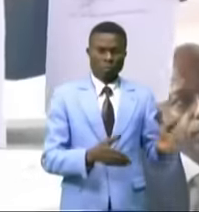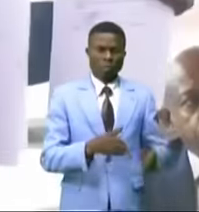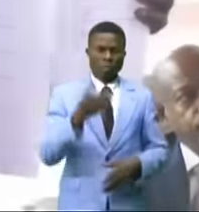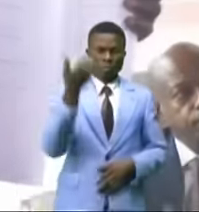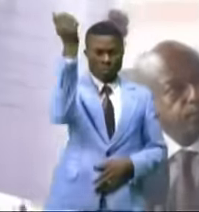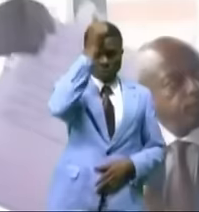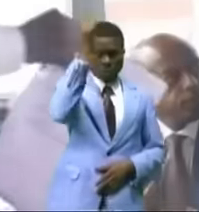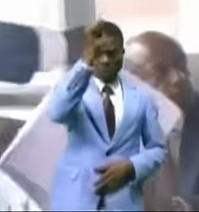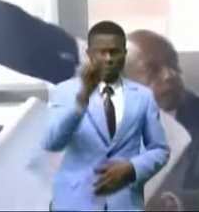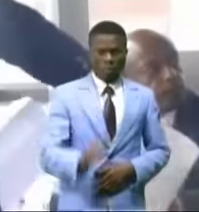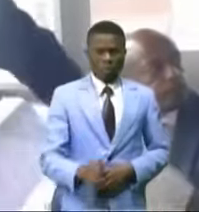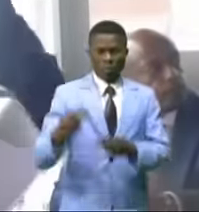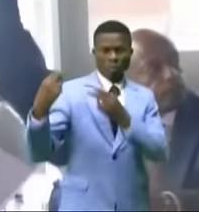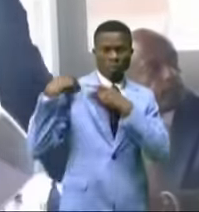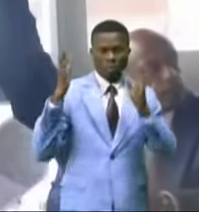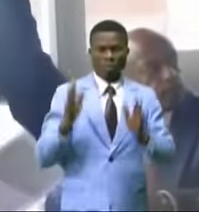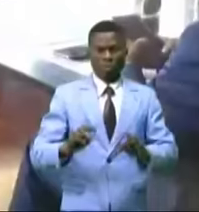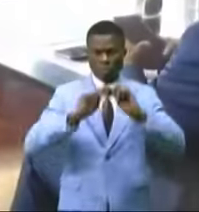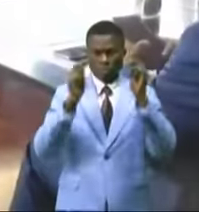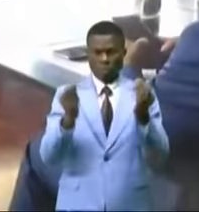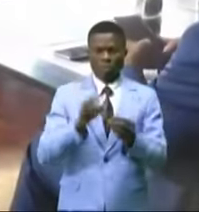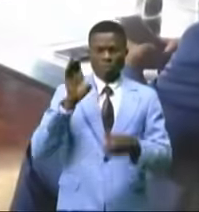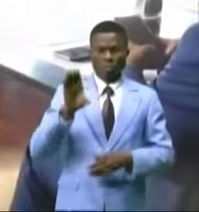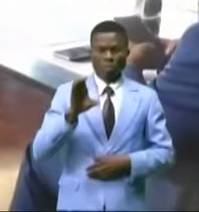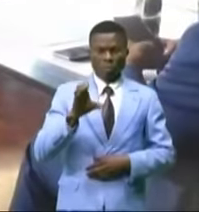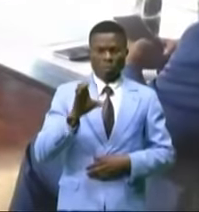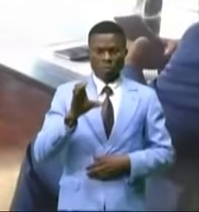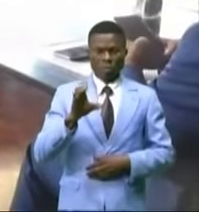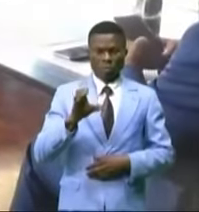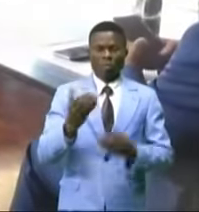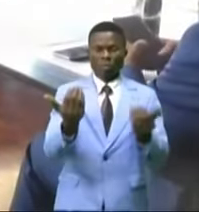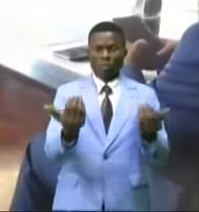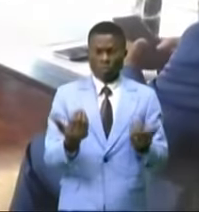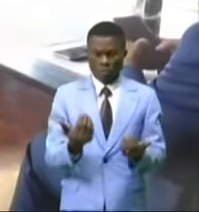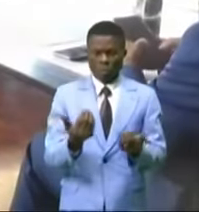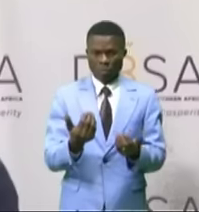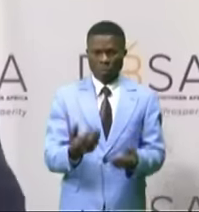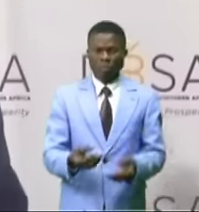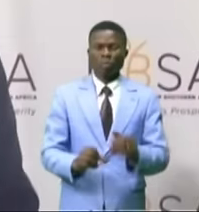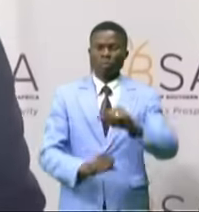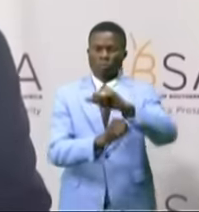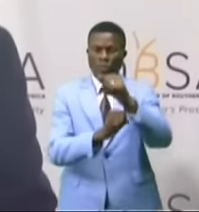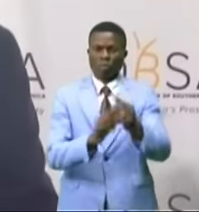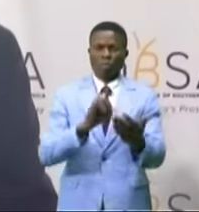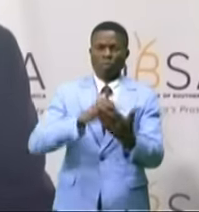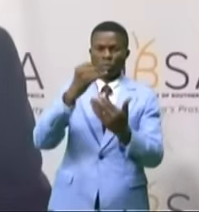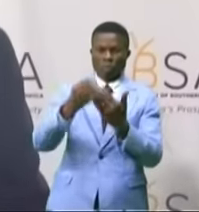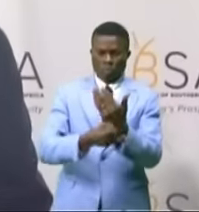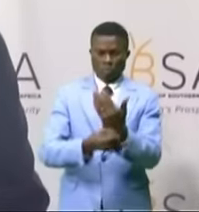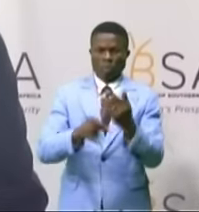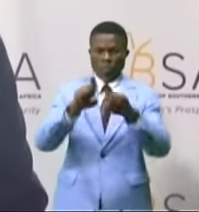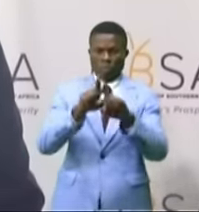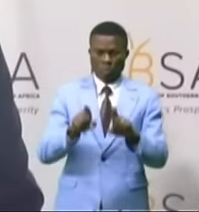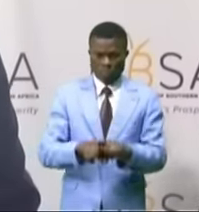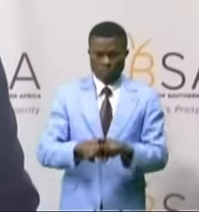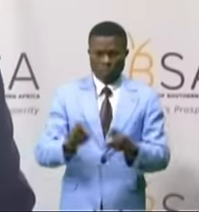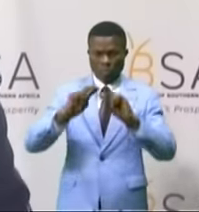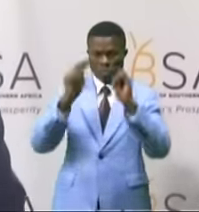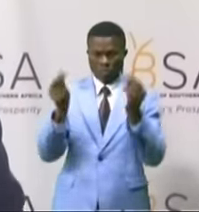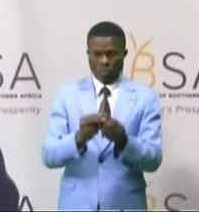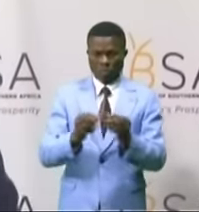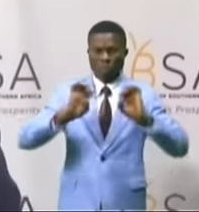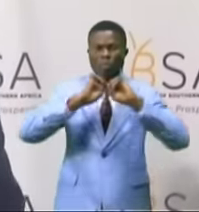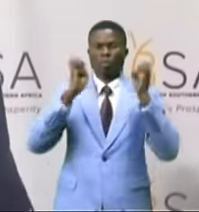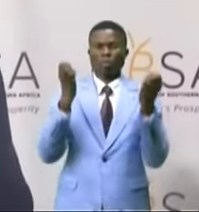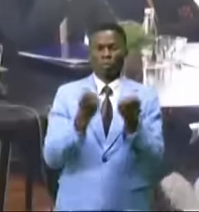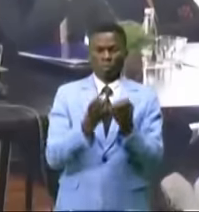sud-africain, les responsables des groupes des banques qui se sont portés volontaires pour financer ces projets, ainsi que ceux de